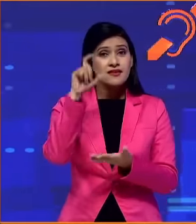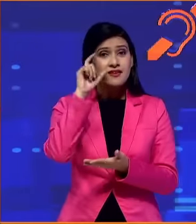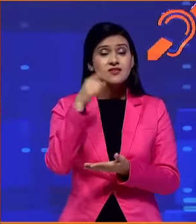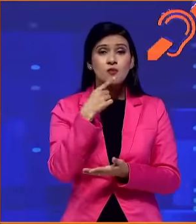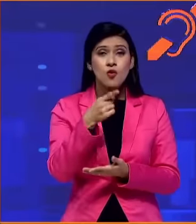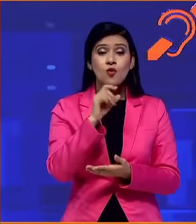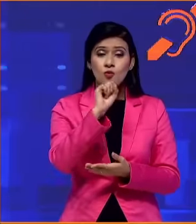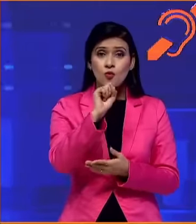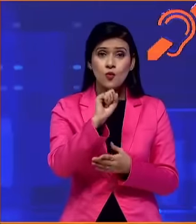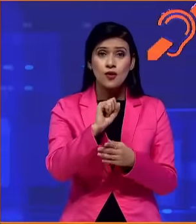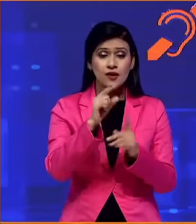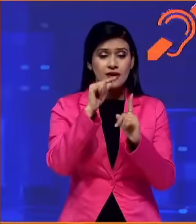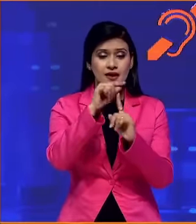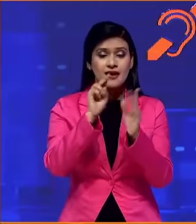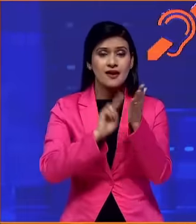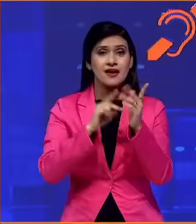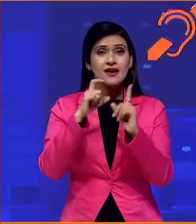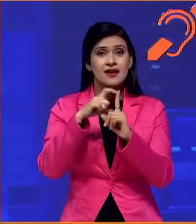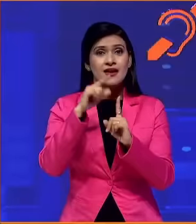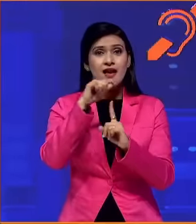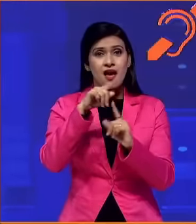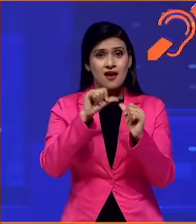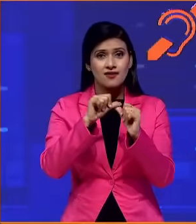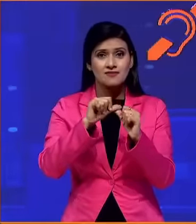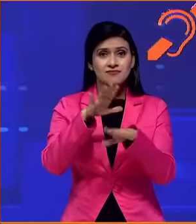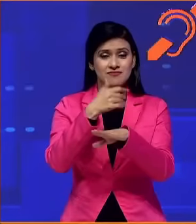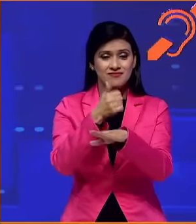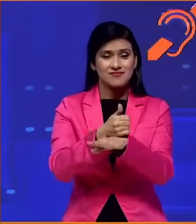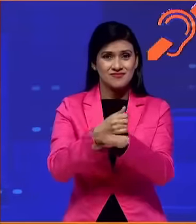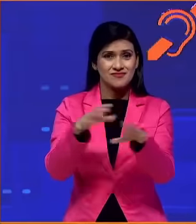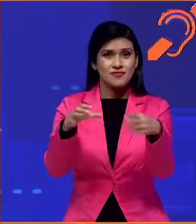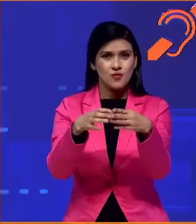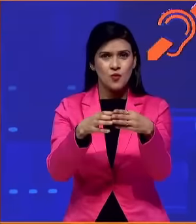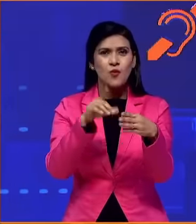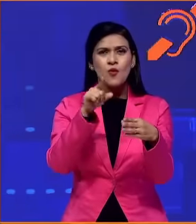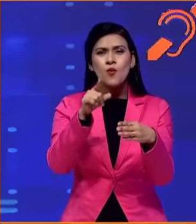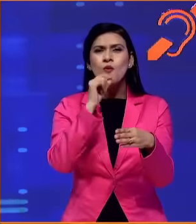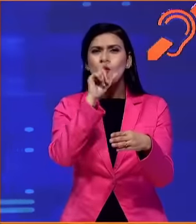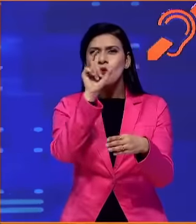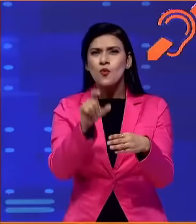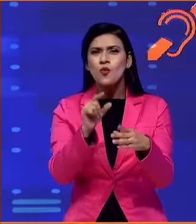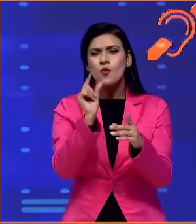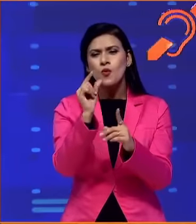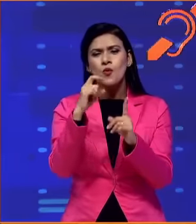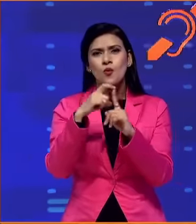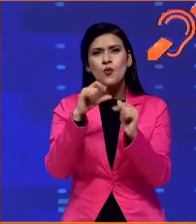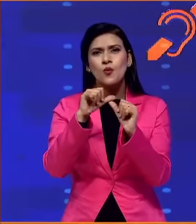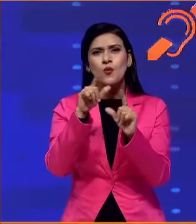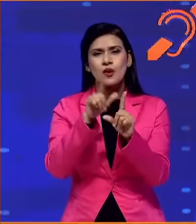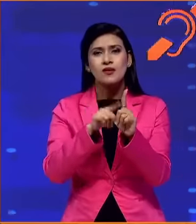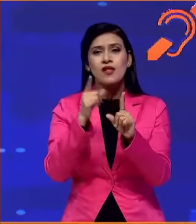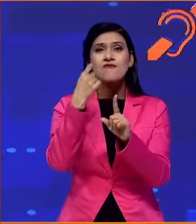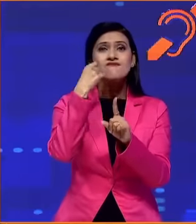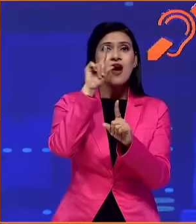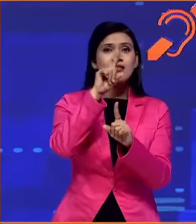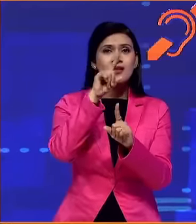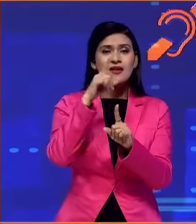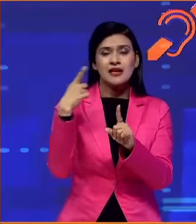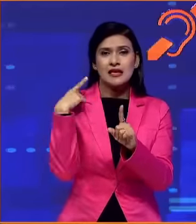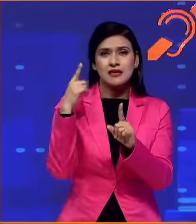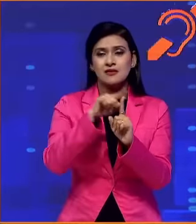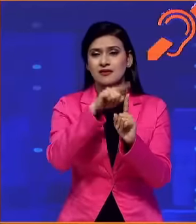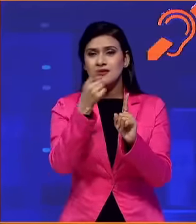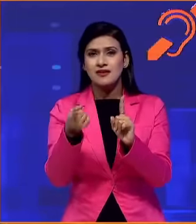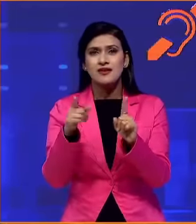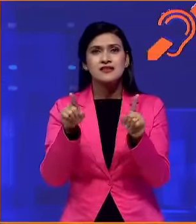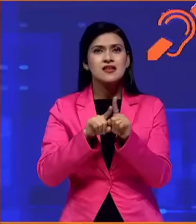सहयोगीपार्टी,डीएमके,इसमें शामिलहोतीहैतोलोगोंकोदुखहोताहै।इसकेनेतास्टालिनहैंऔरउनके पुत्रउदयनिधिहैं।लोगकहतेहैंकिसनातन धर्मडेंगू